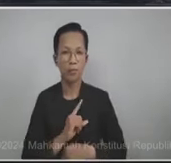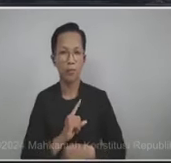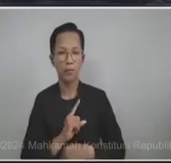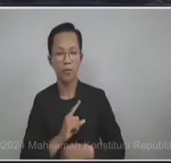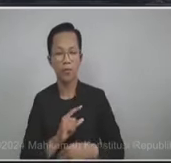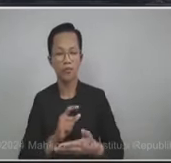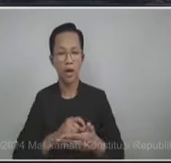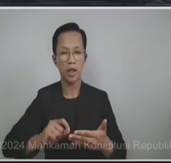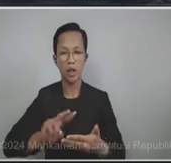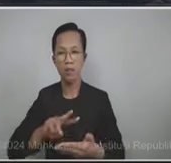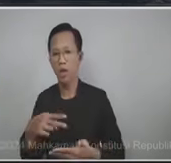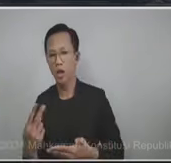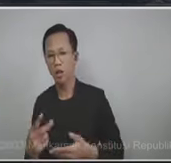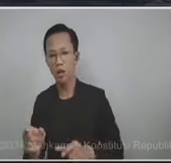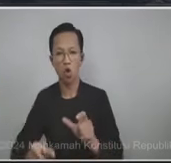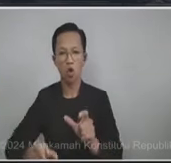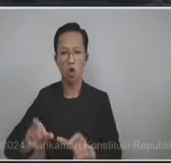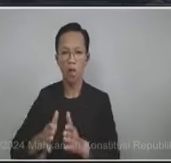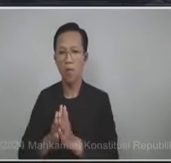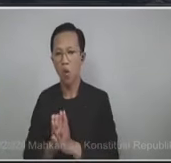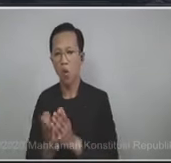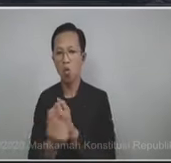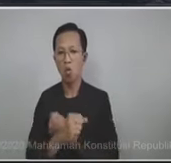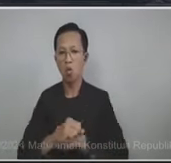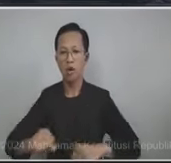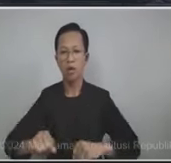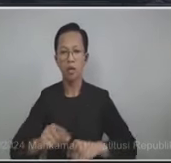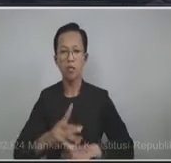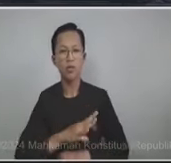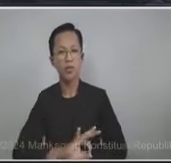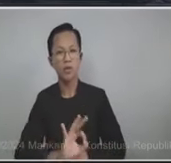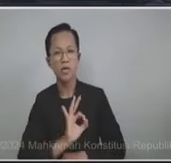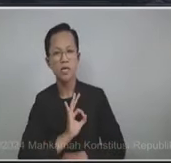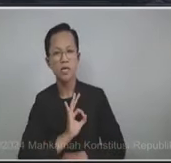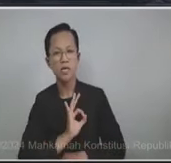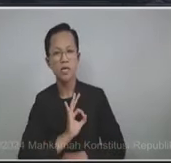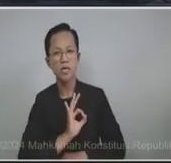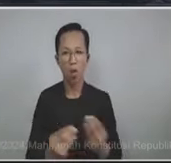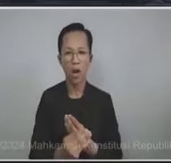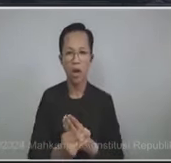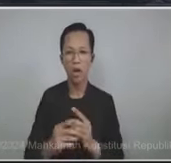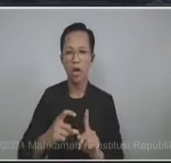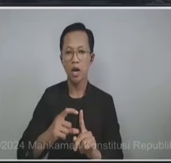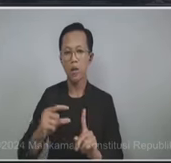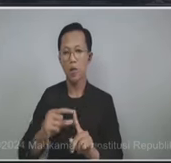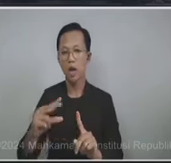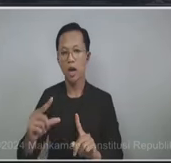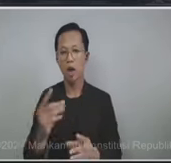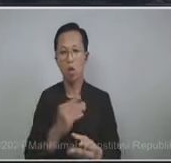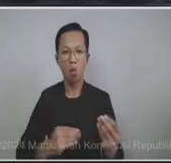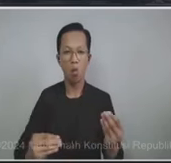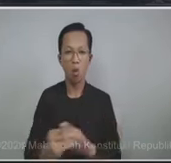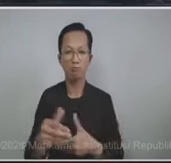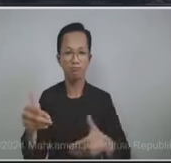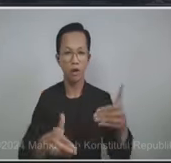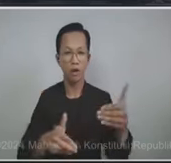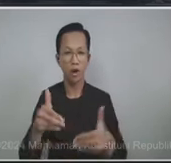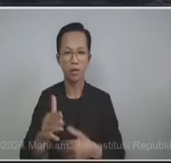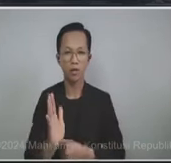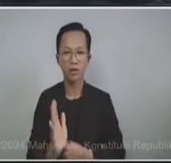oleh para pemohon dan atau kuasanya presiden atau yang mewakili serta Dewan Perwakilan Rakyat atau yang